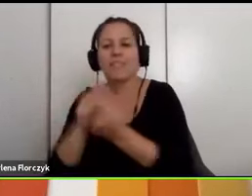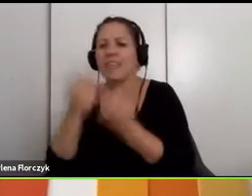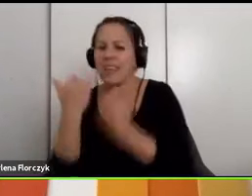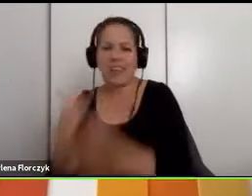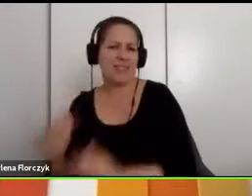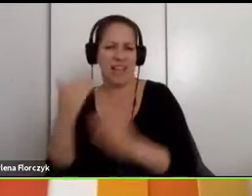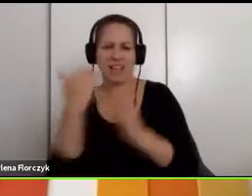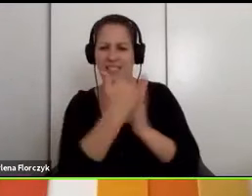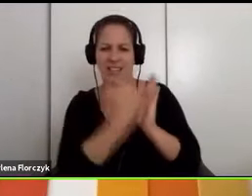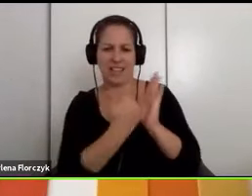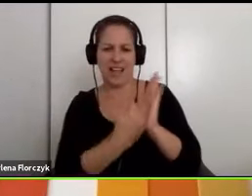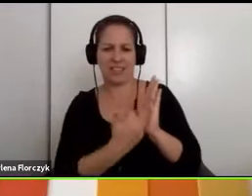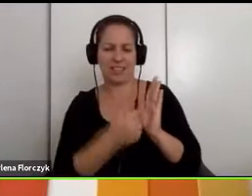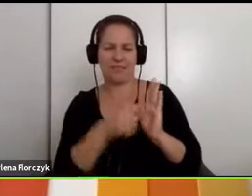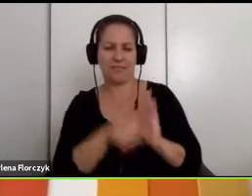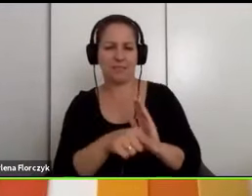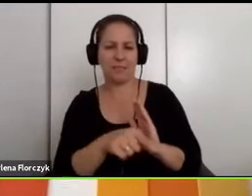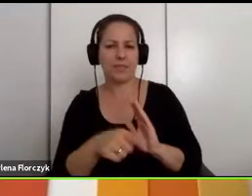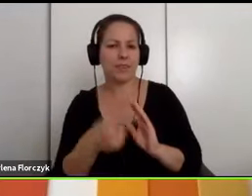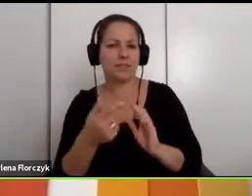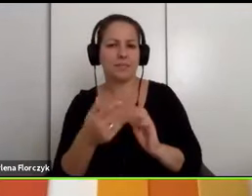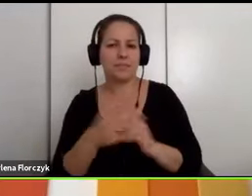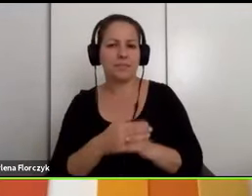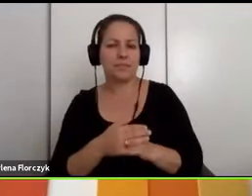spotkaniem się jakby w takiej